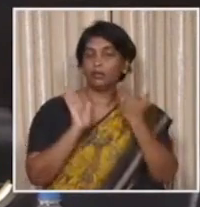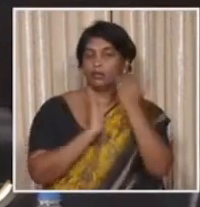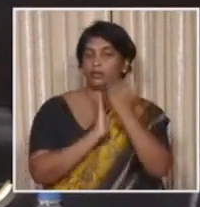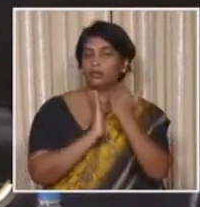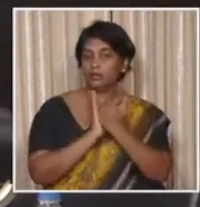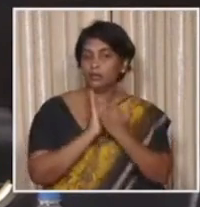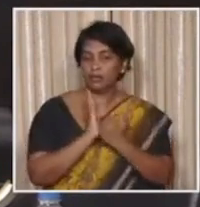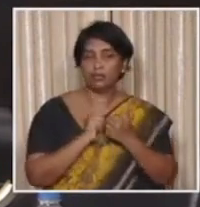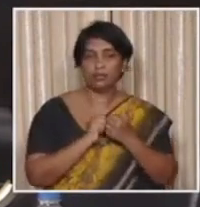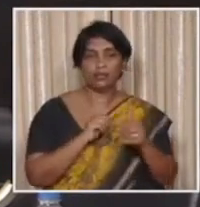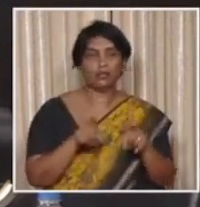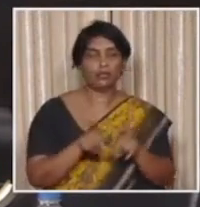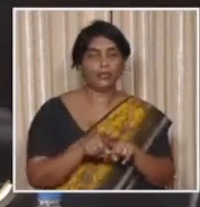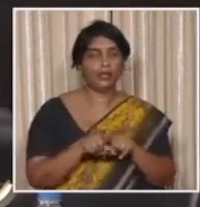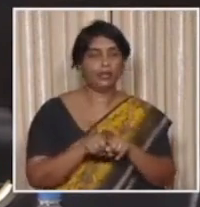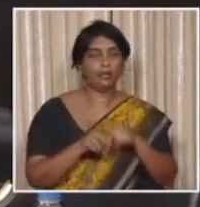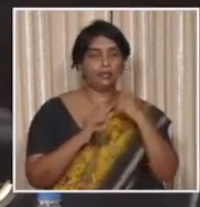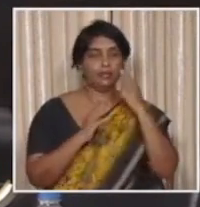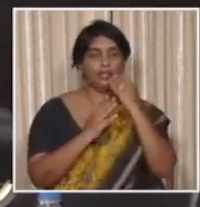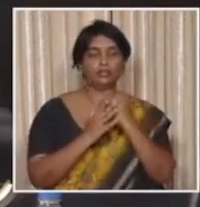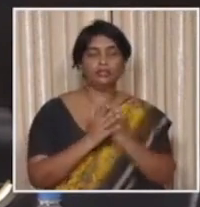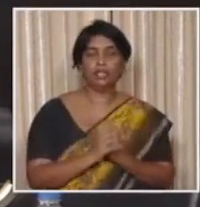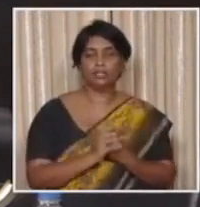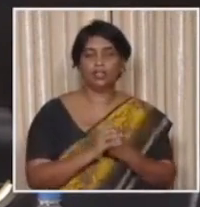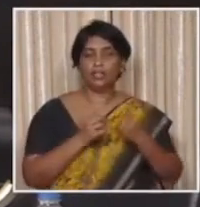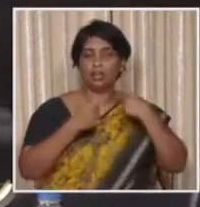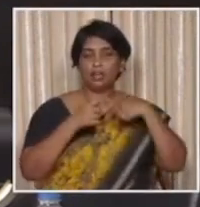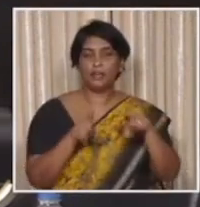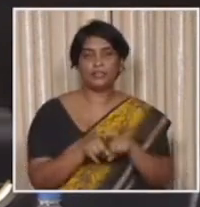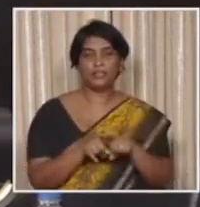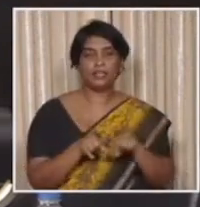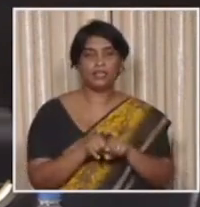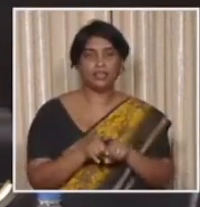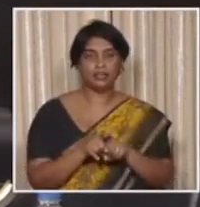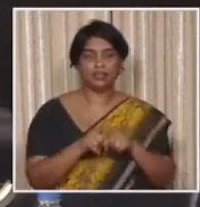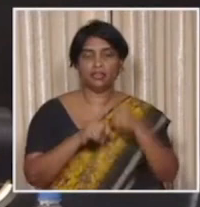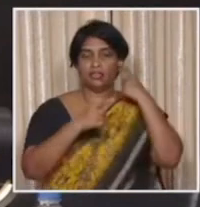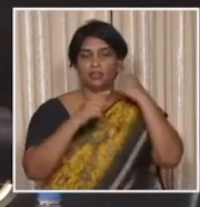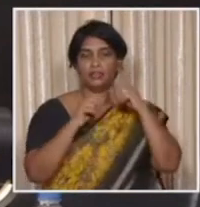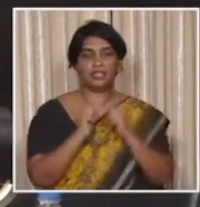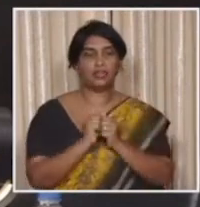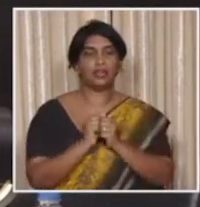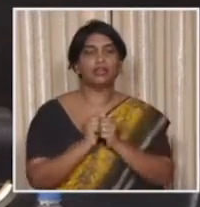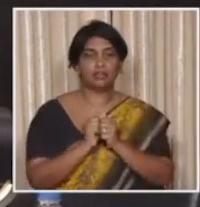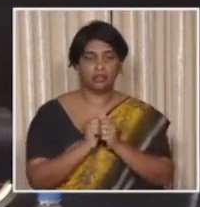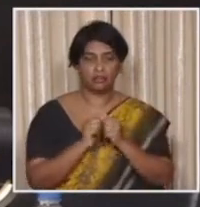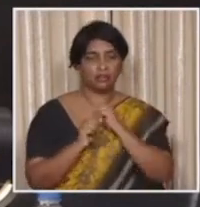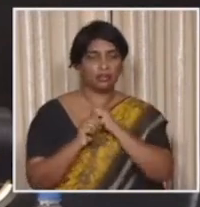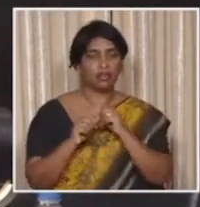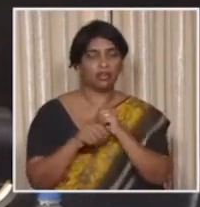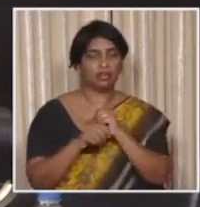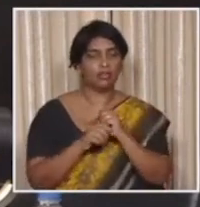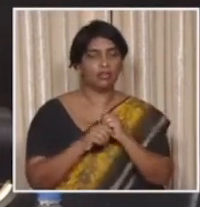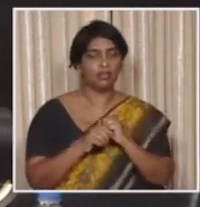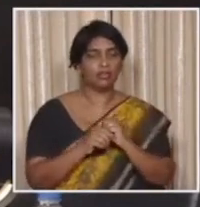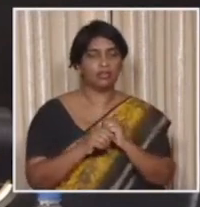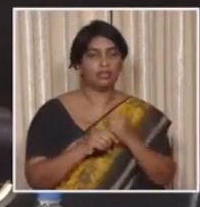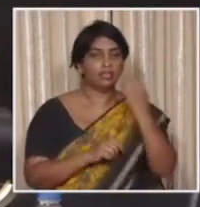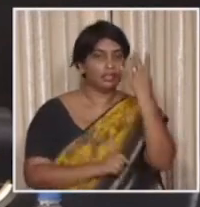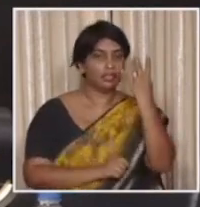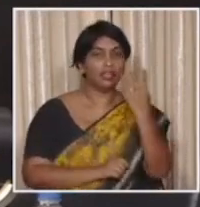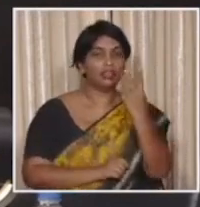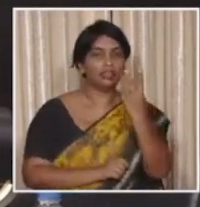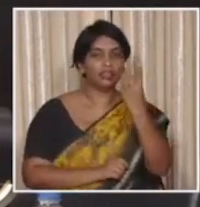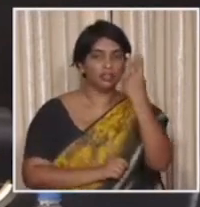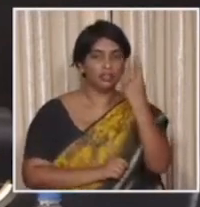අරීම එකක් කළ එක අයින් කරන්න. එහෙම කරලා අපි 2048 වෙනකන් ගාන හැදුවොත්